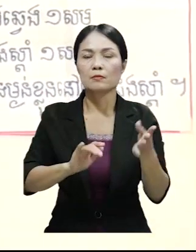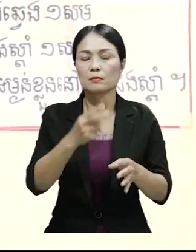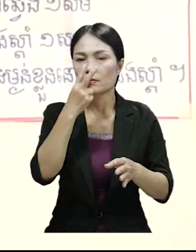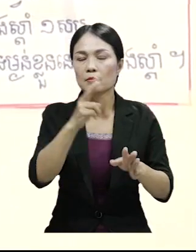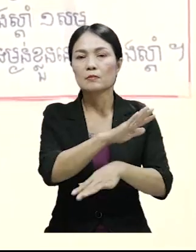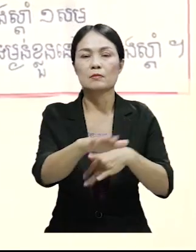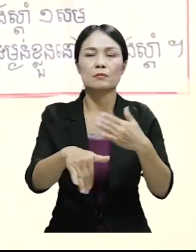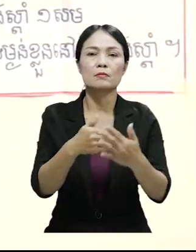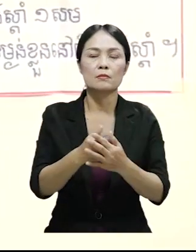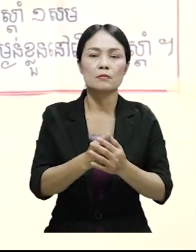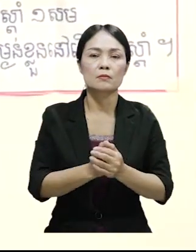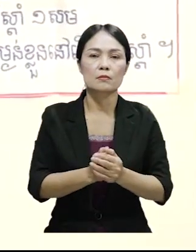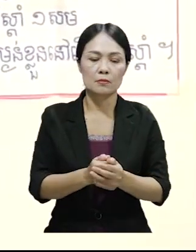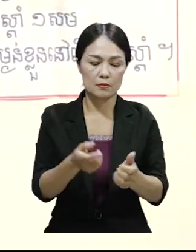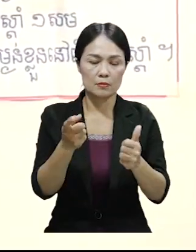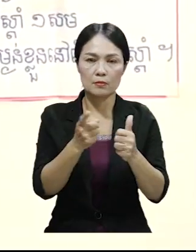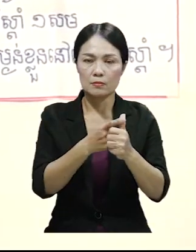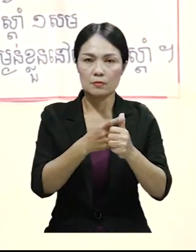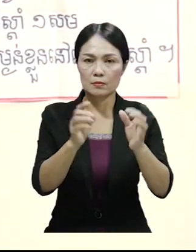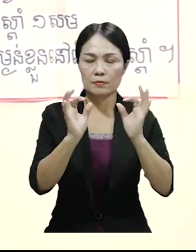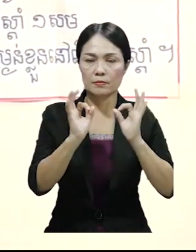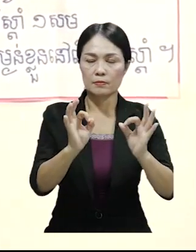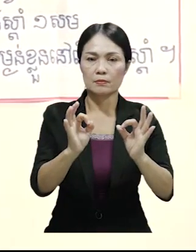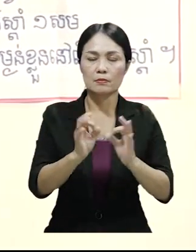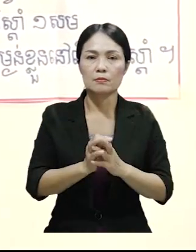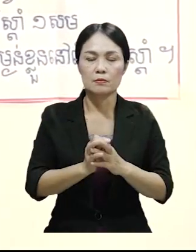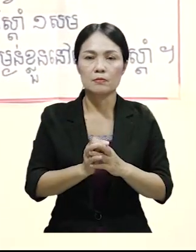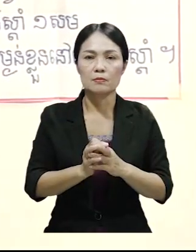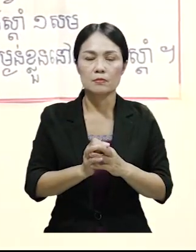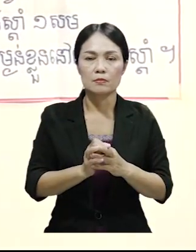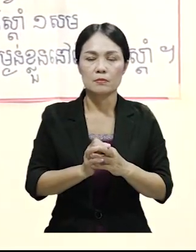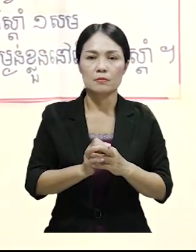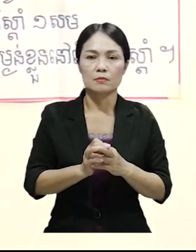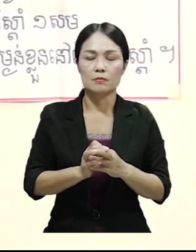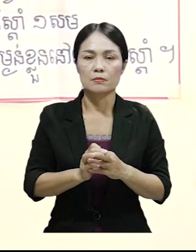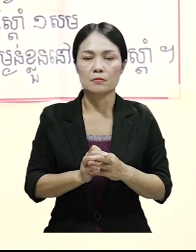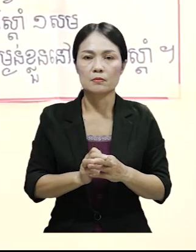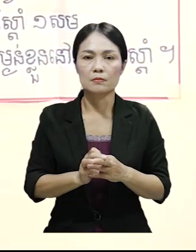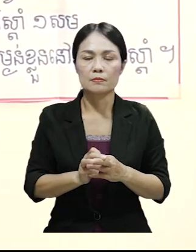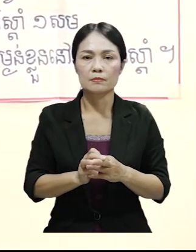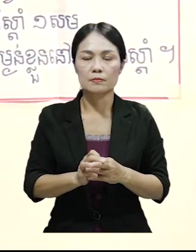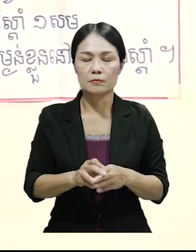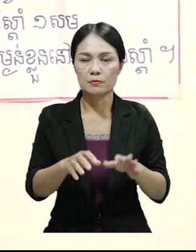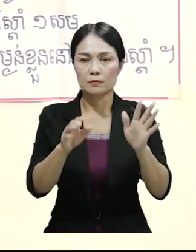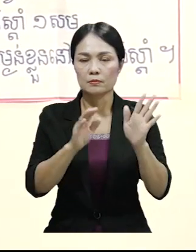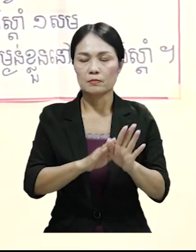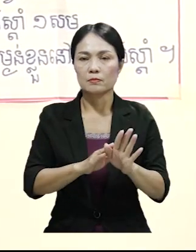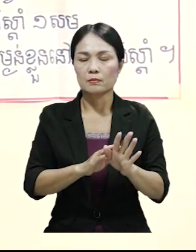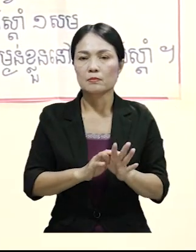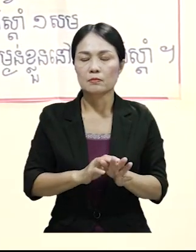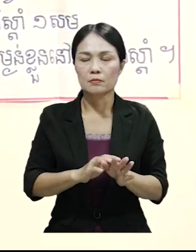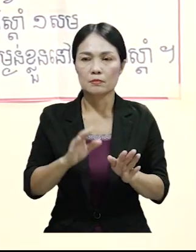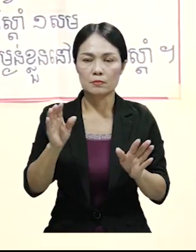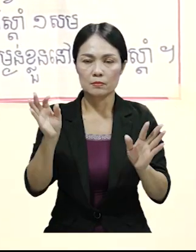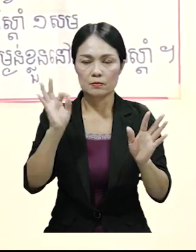ស់គ្នាណាដំបូងគឺជាការត្រៀមណាដោយលើកដៃឆ្វេងស្ទួយត្រឹមចុងចិញ្ចើមដៃស្ដាំ